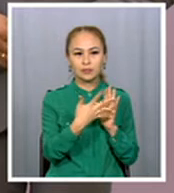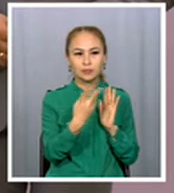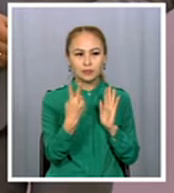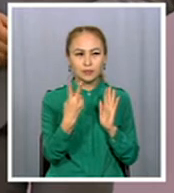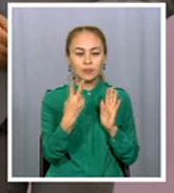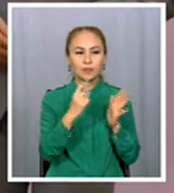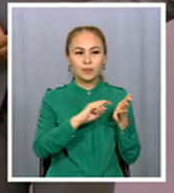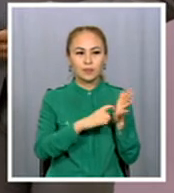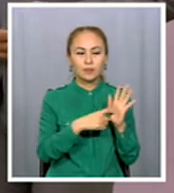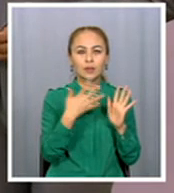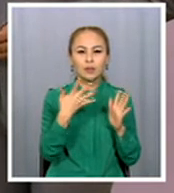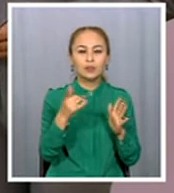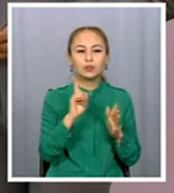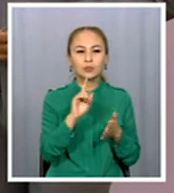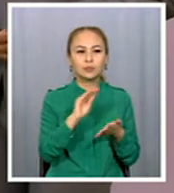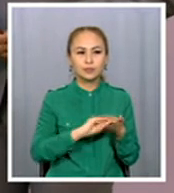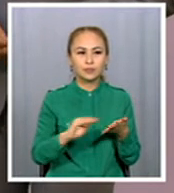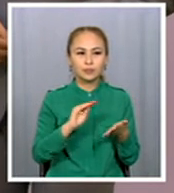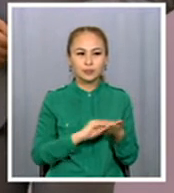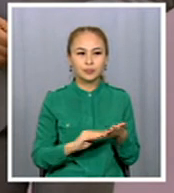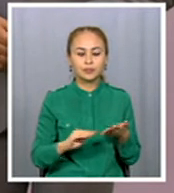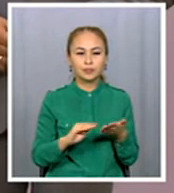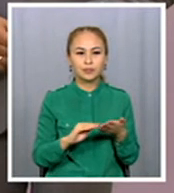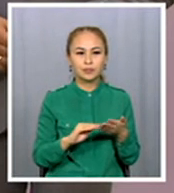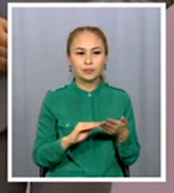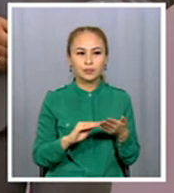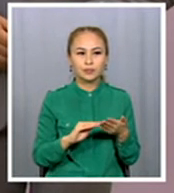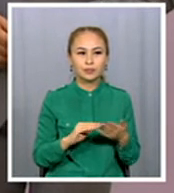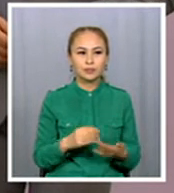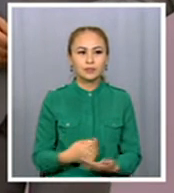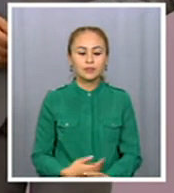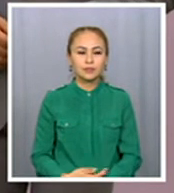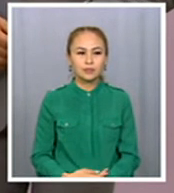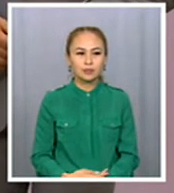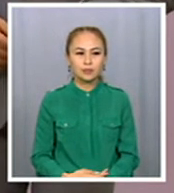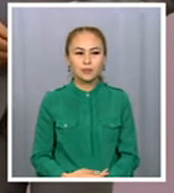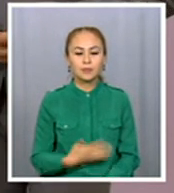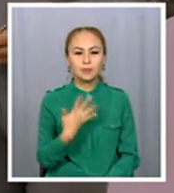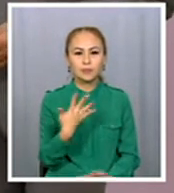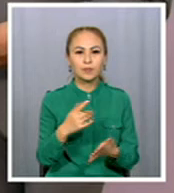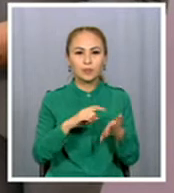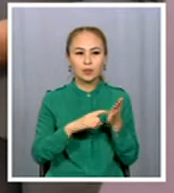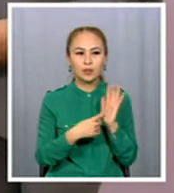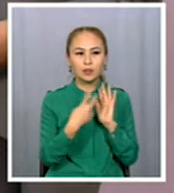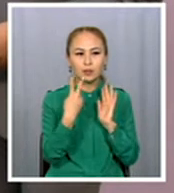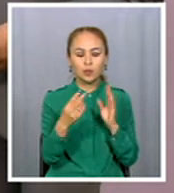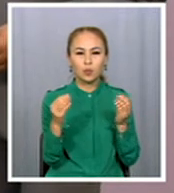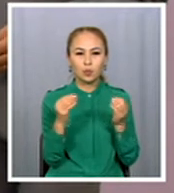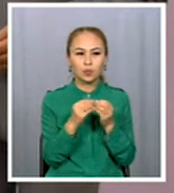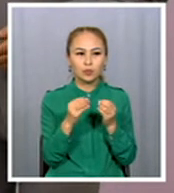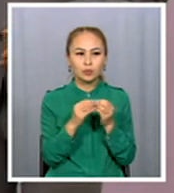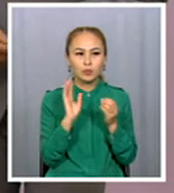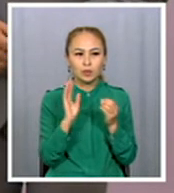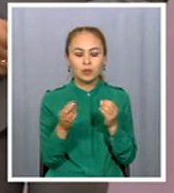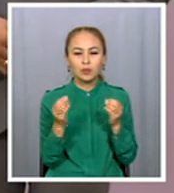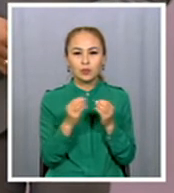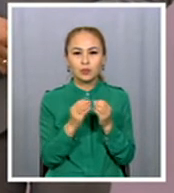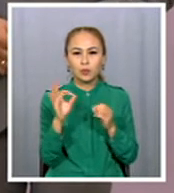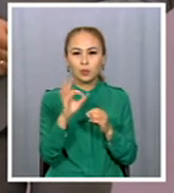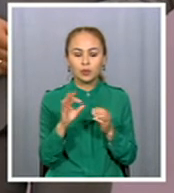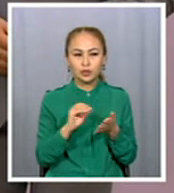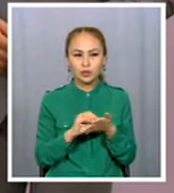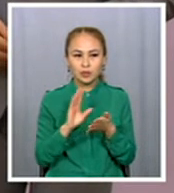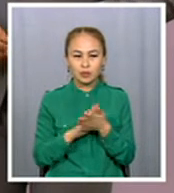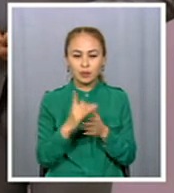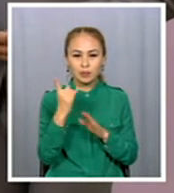Көбейтіндіні есептеу үшін алдымен 5-ті 2-ге көбейтеміз. Көбейтіндінің мәні 10-ға тен. 10-ның 0-ін жазамыз,